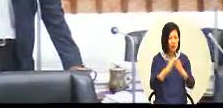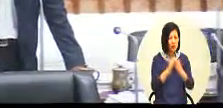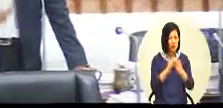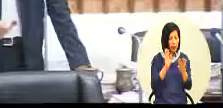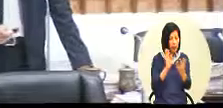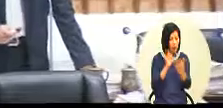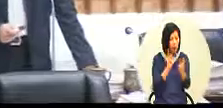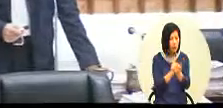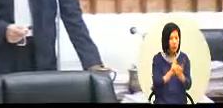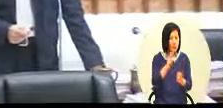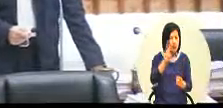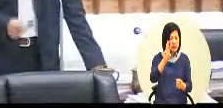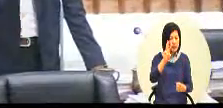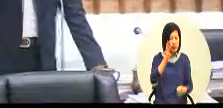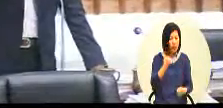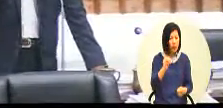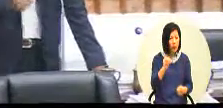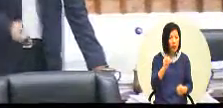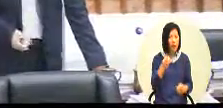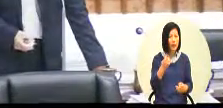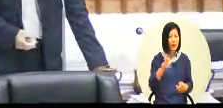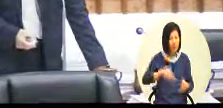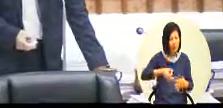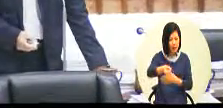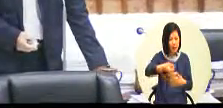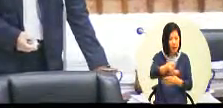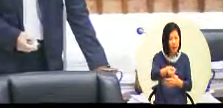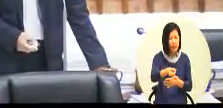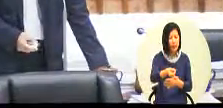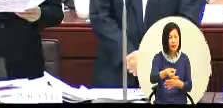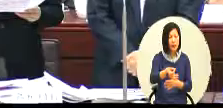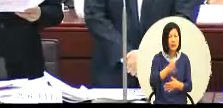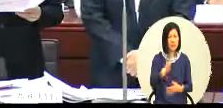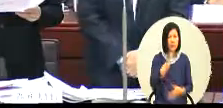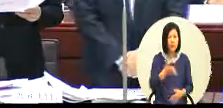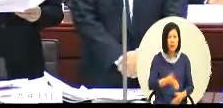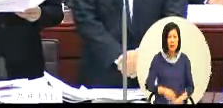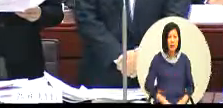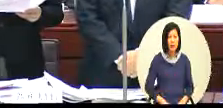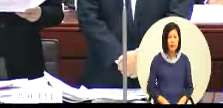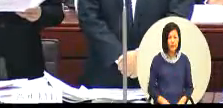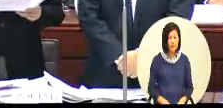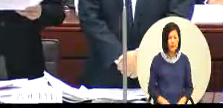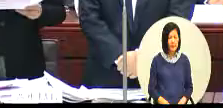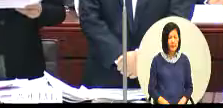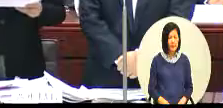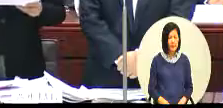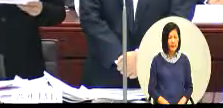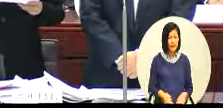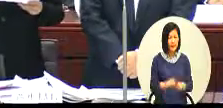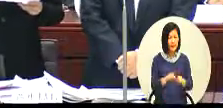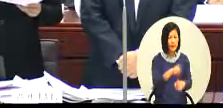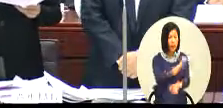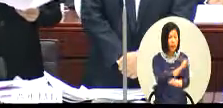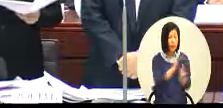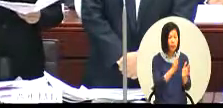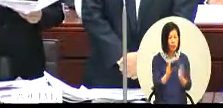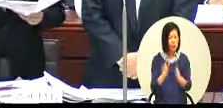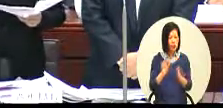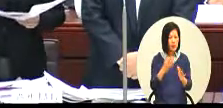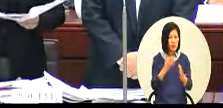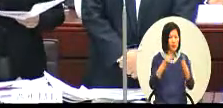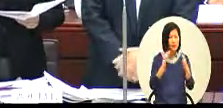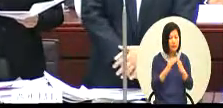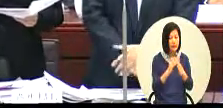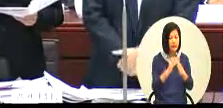是30000块钱，应该是起跳的。那个卫生局长是不是这个样子？ 因为通常在护理之家里面，除了他基本的一